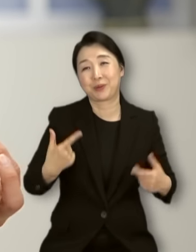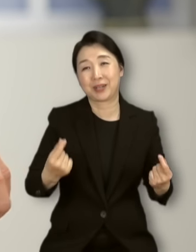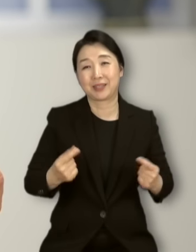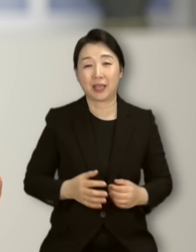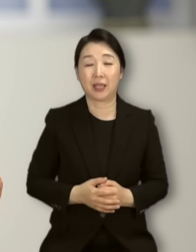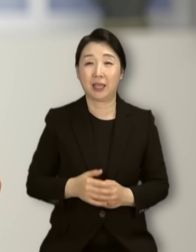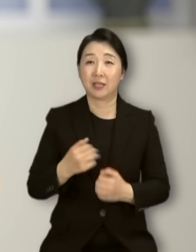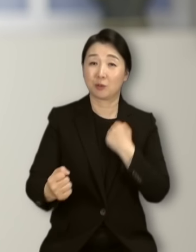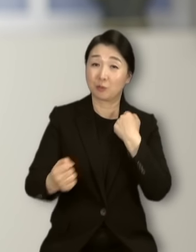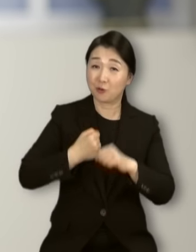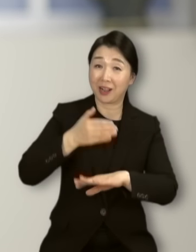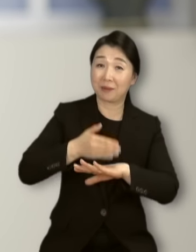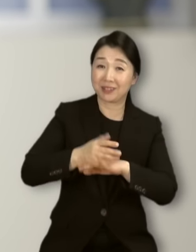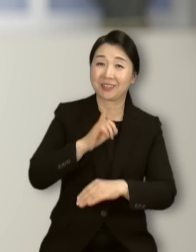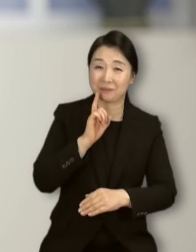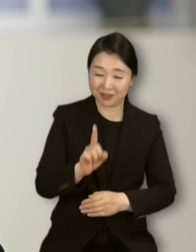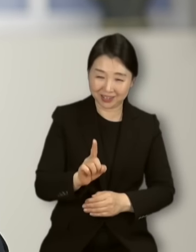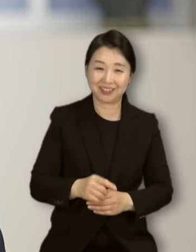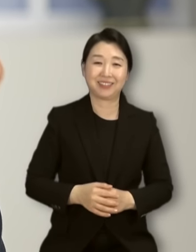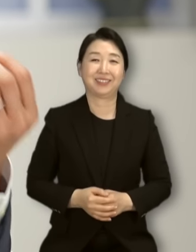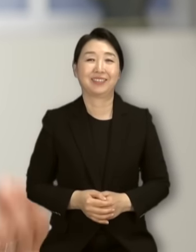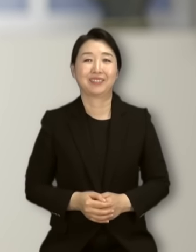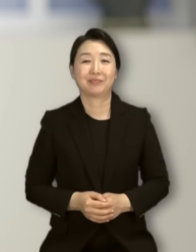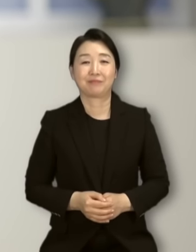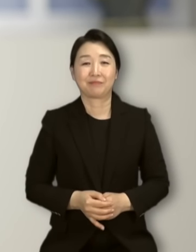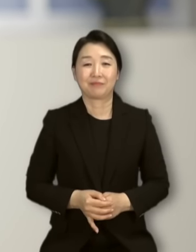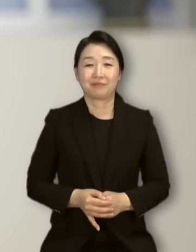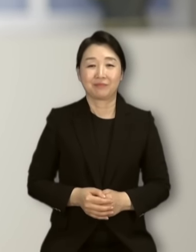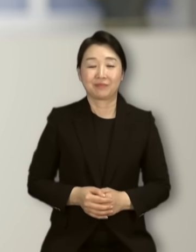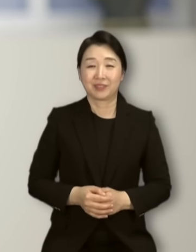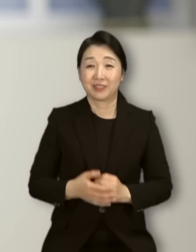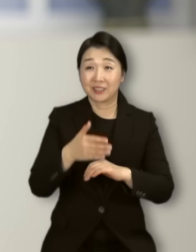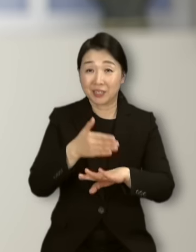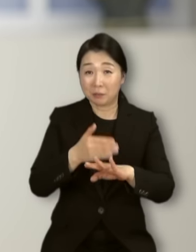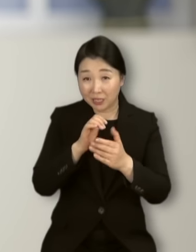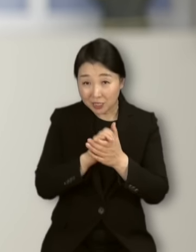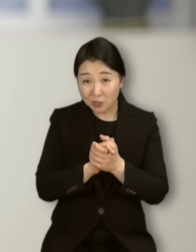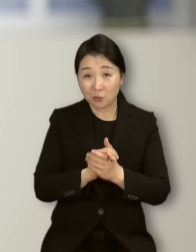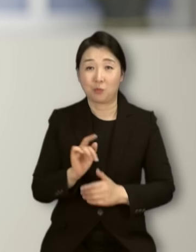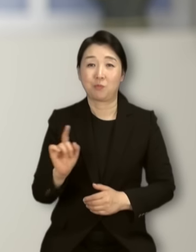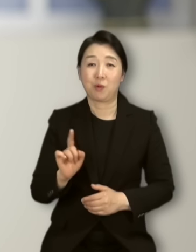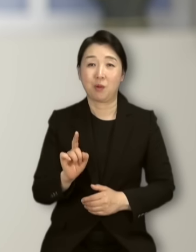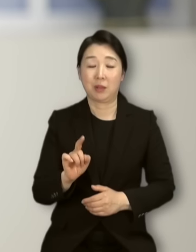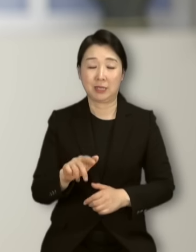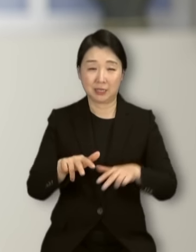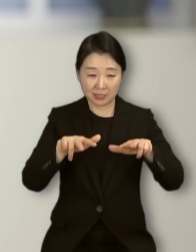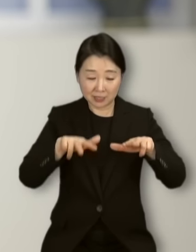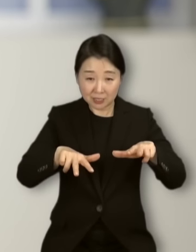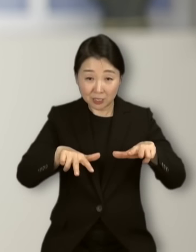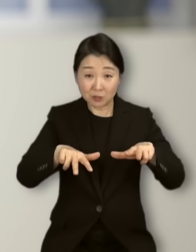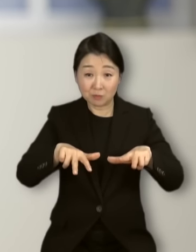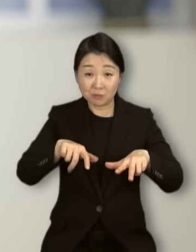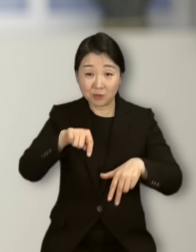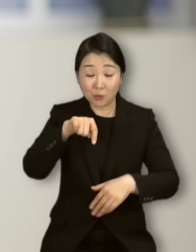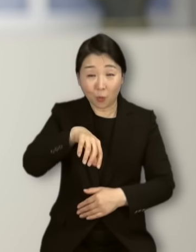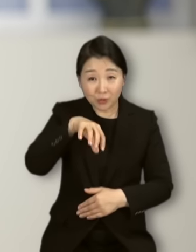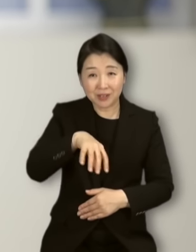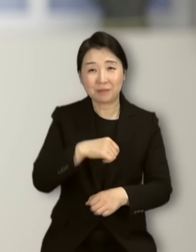될 거 같아요 그러면도 감사합니다네 그럼에도 불구하고 감사합니다 그 감사의 기도가 지금이